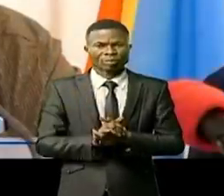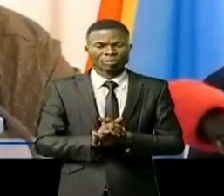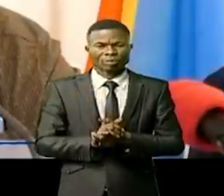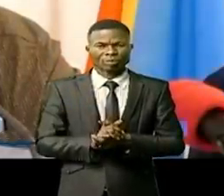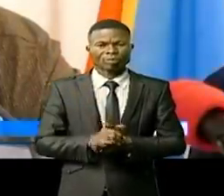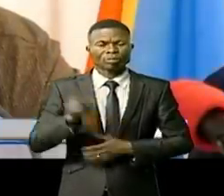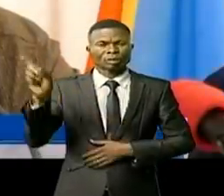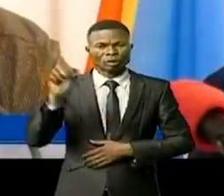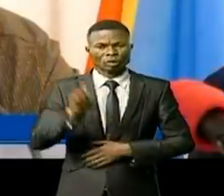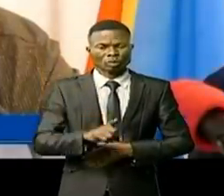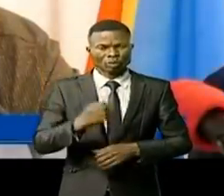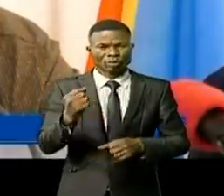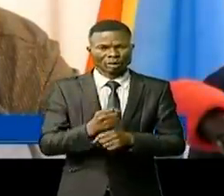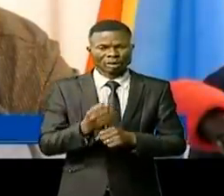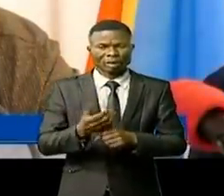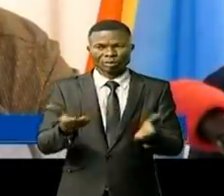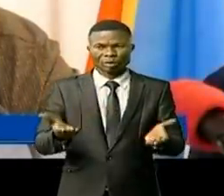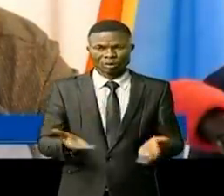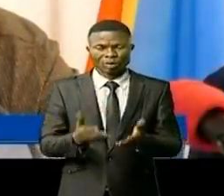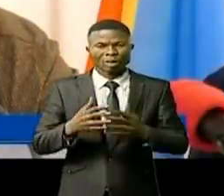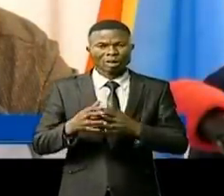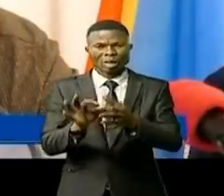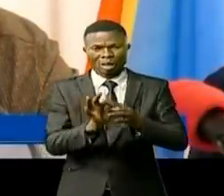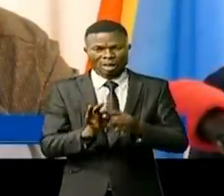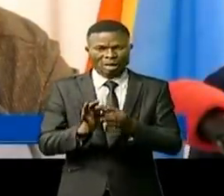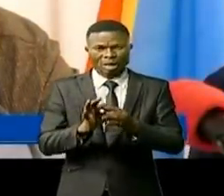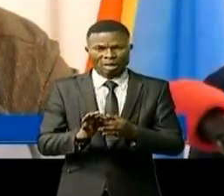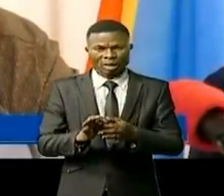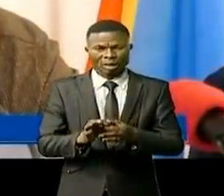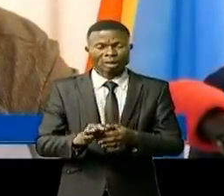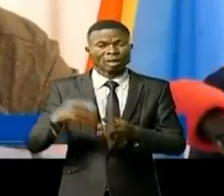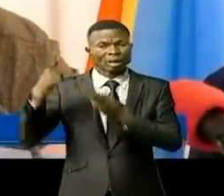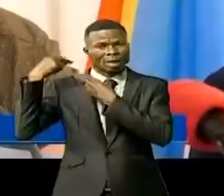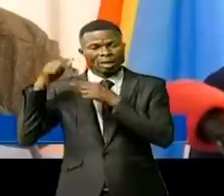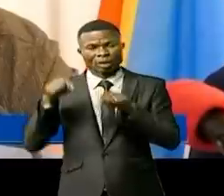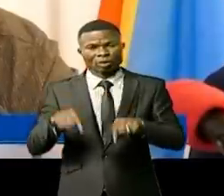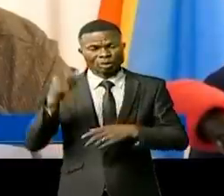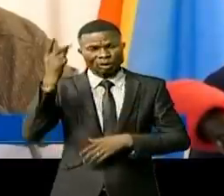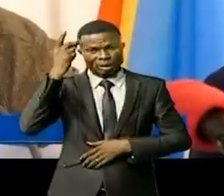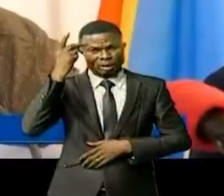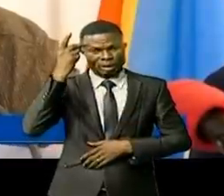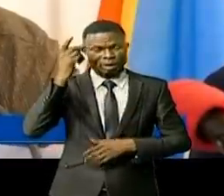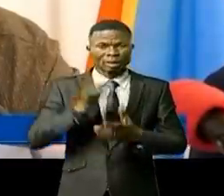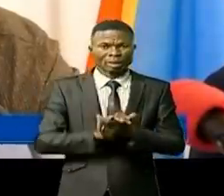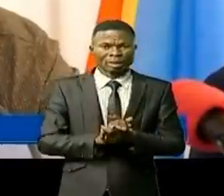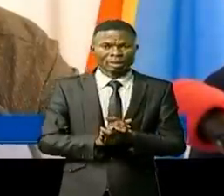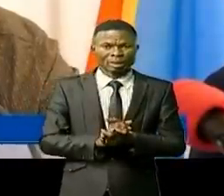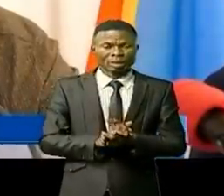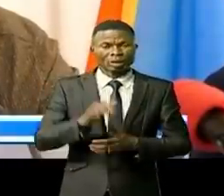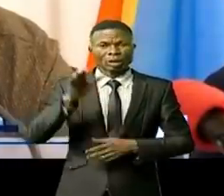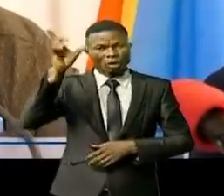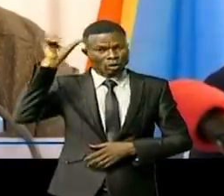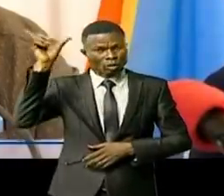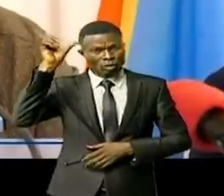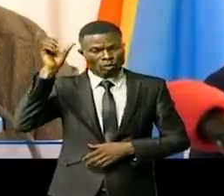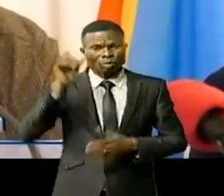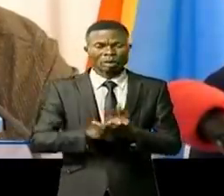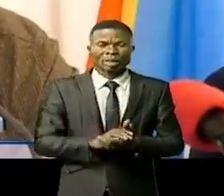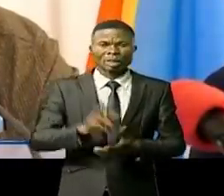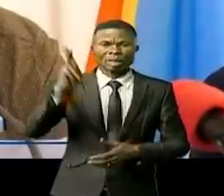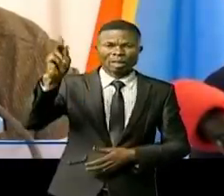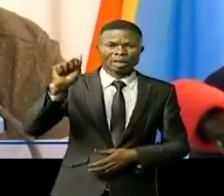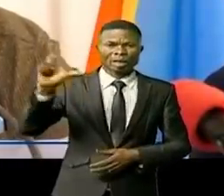mis en œuvre le programme hier en collaboration avec les stations de radio locales à Kinshasa, Lubumbashi, Kalemi,